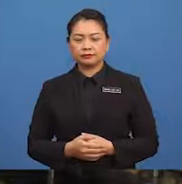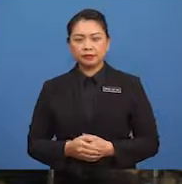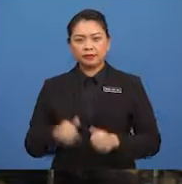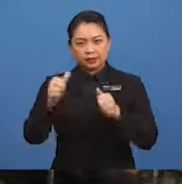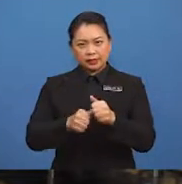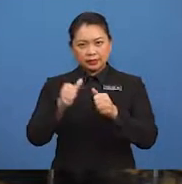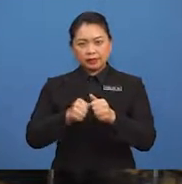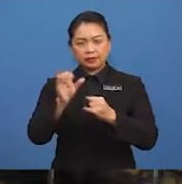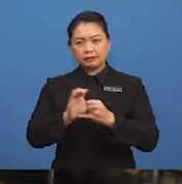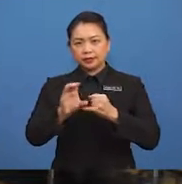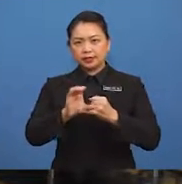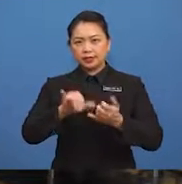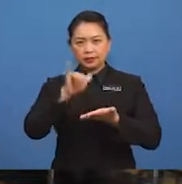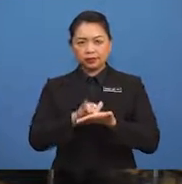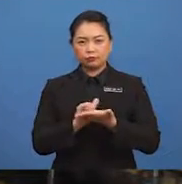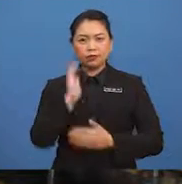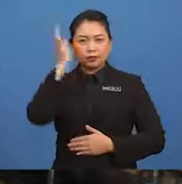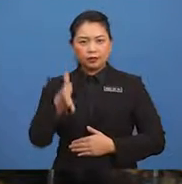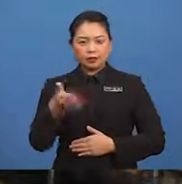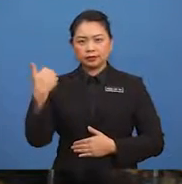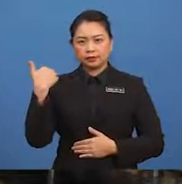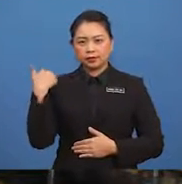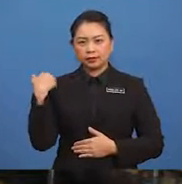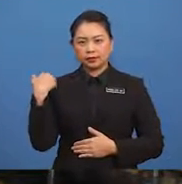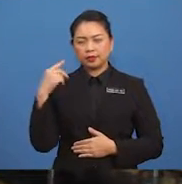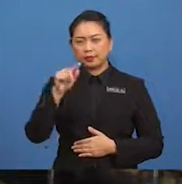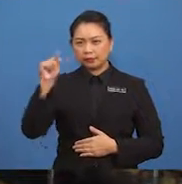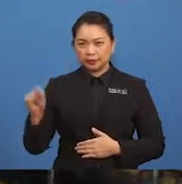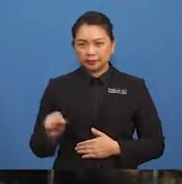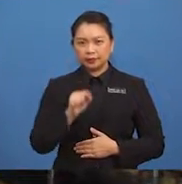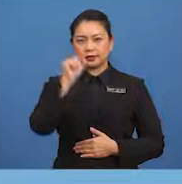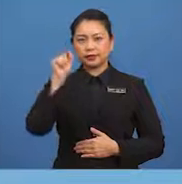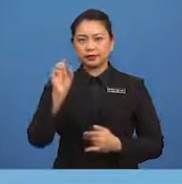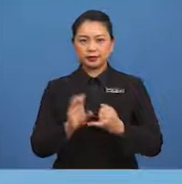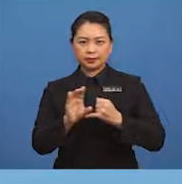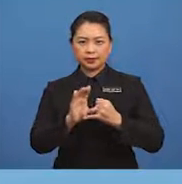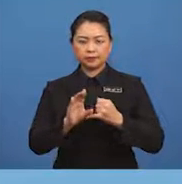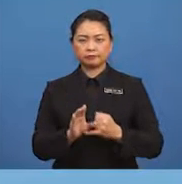Setiap sel tersebut akan mengalami kitar sel.